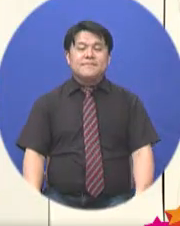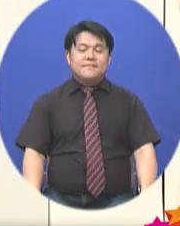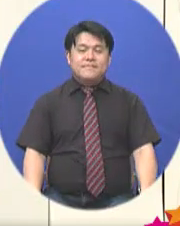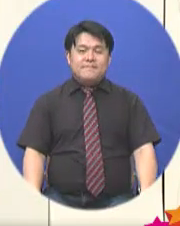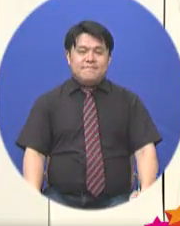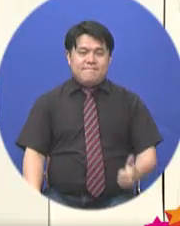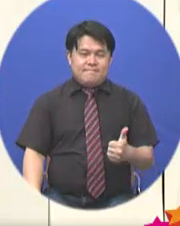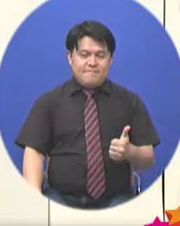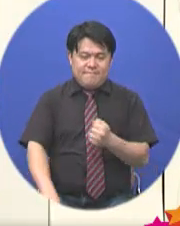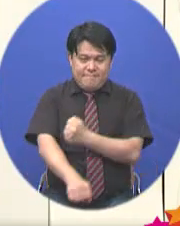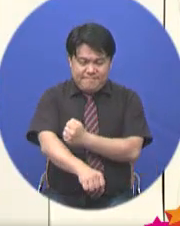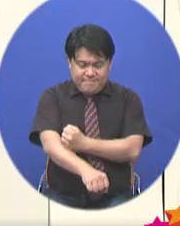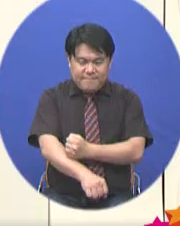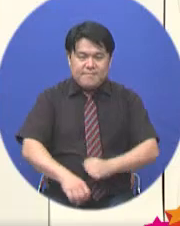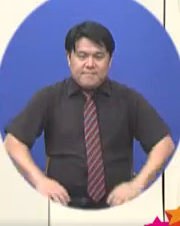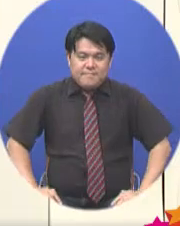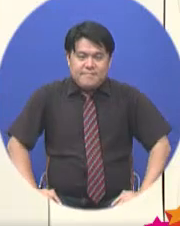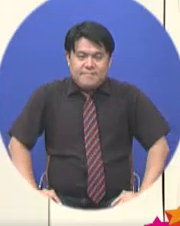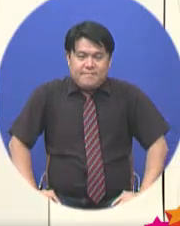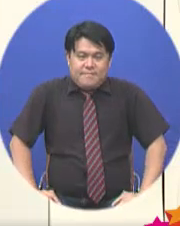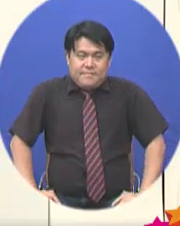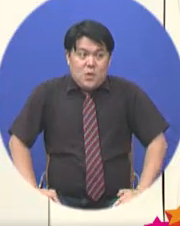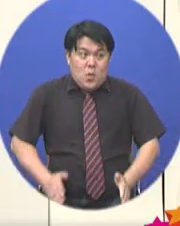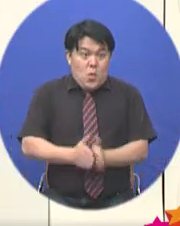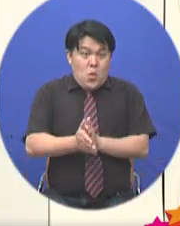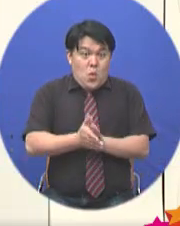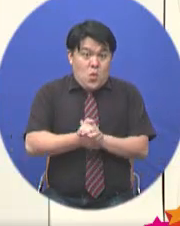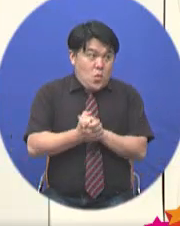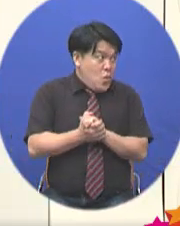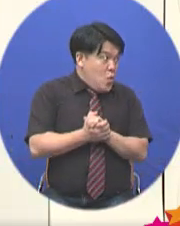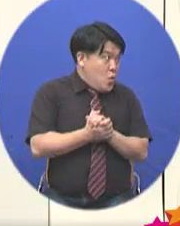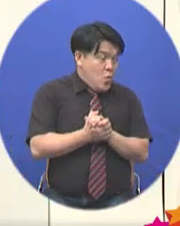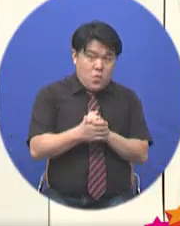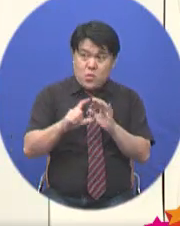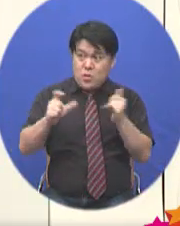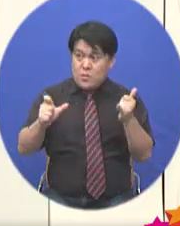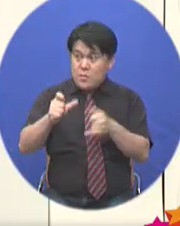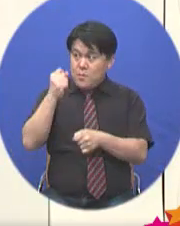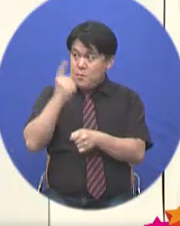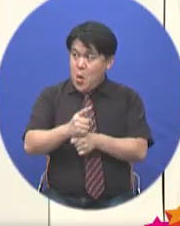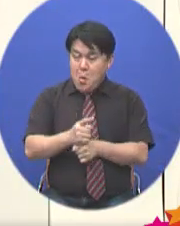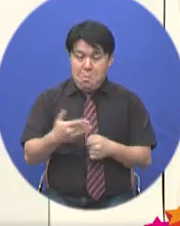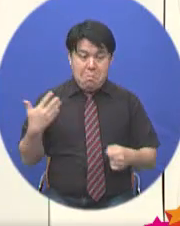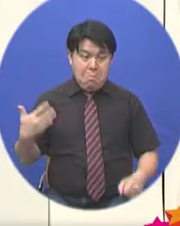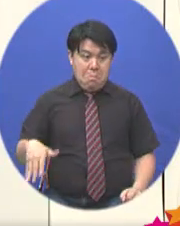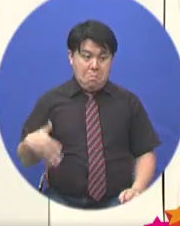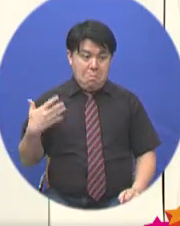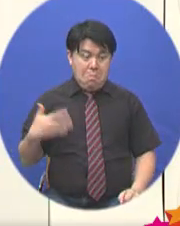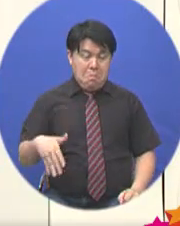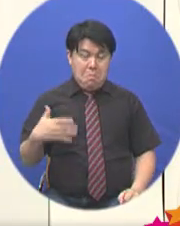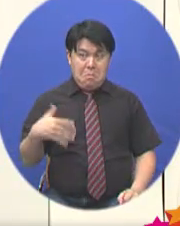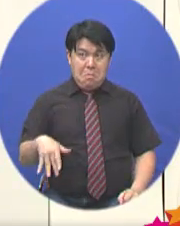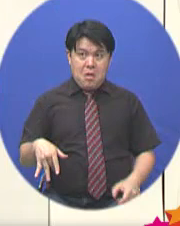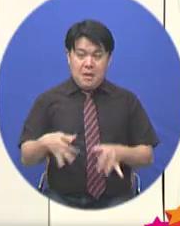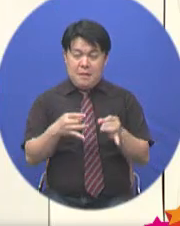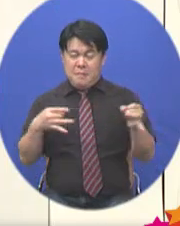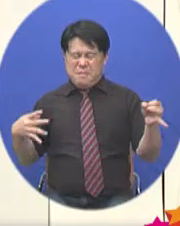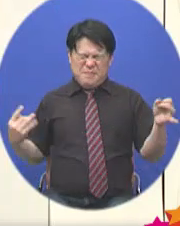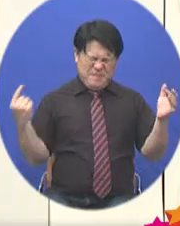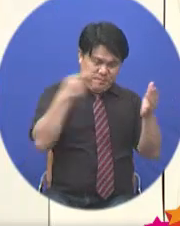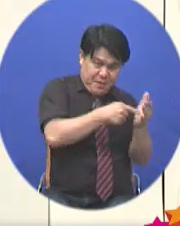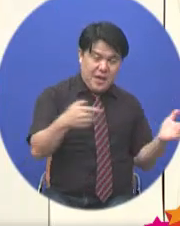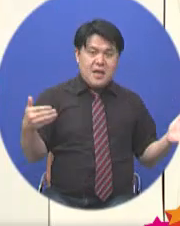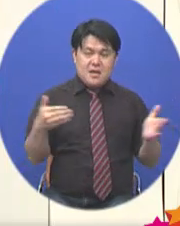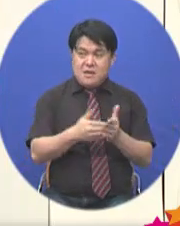네. 수고하셨습니다. 네. 이렇게 15분인데 아유 정말 쏜살같이